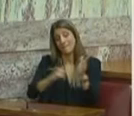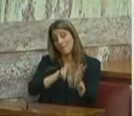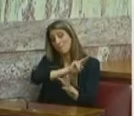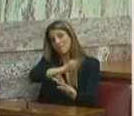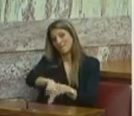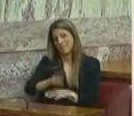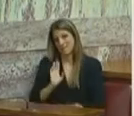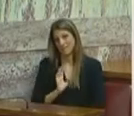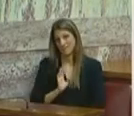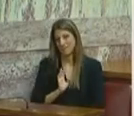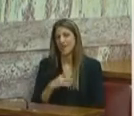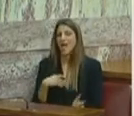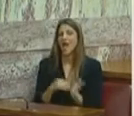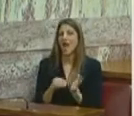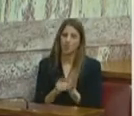Είχαμε επίσης,